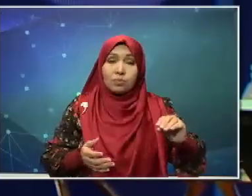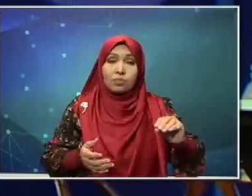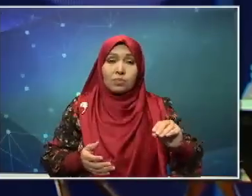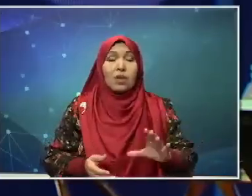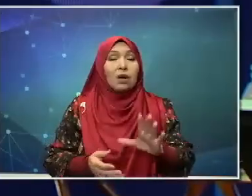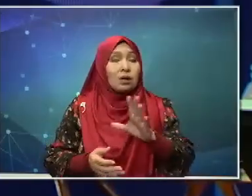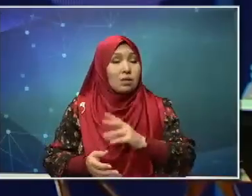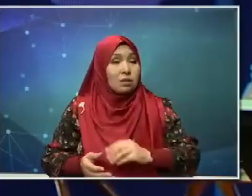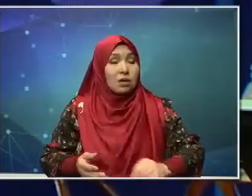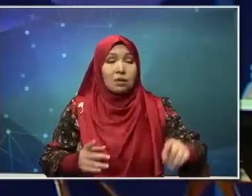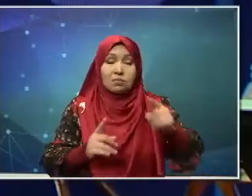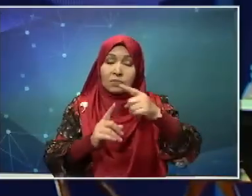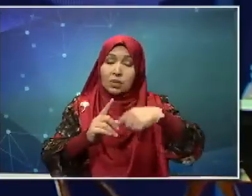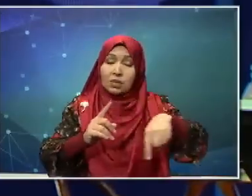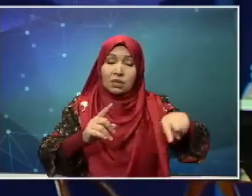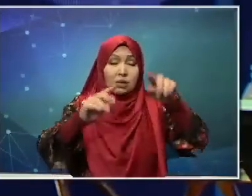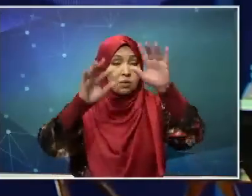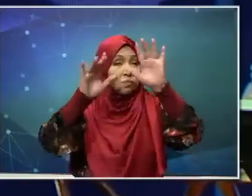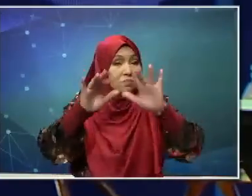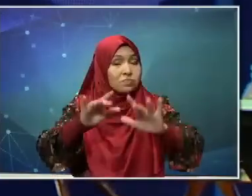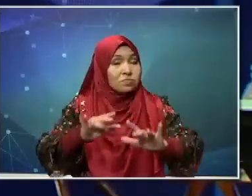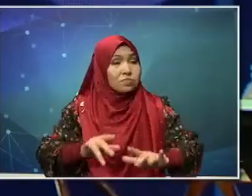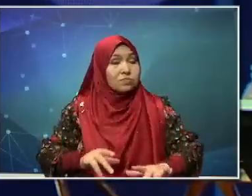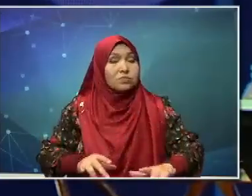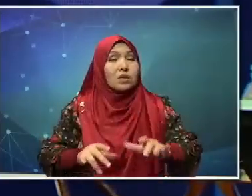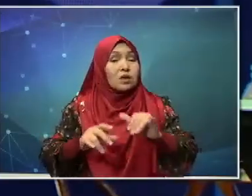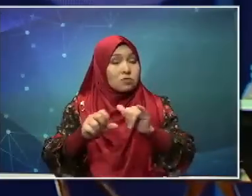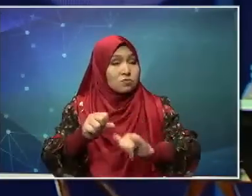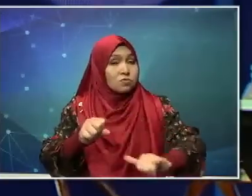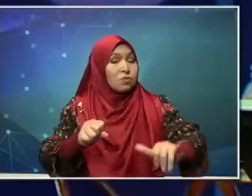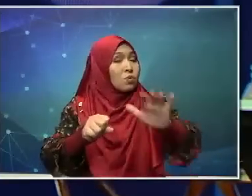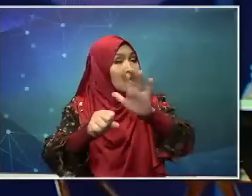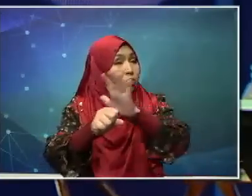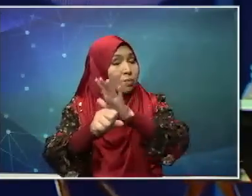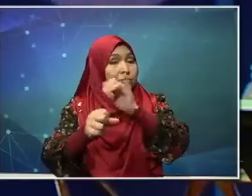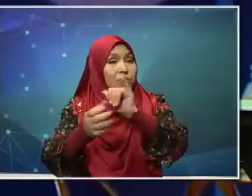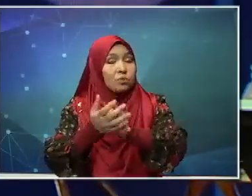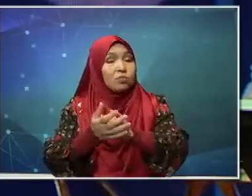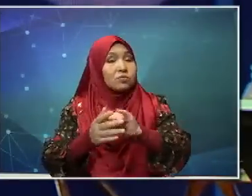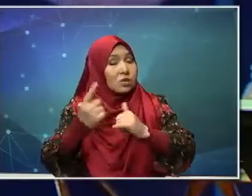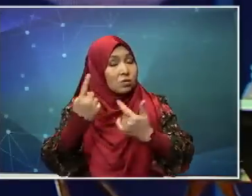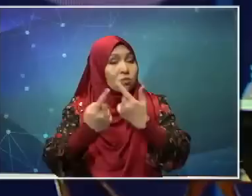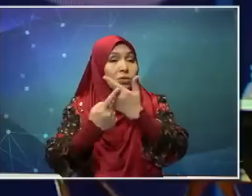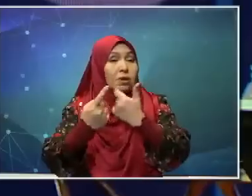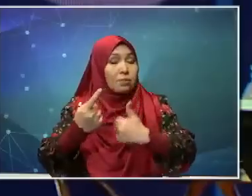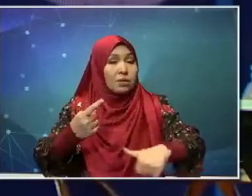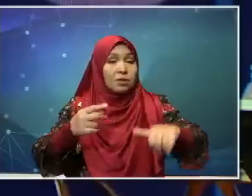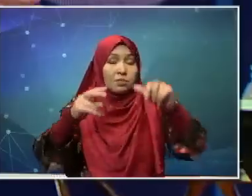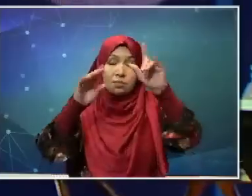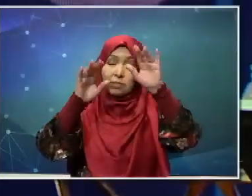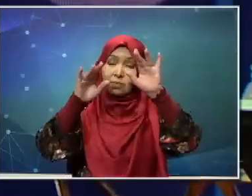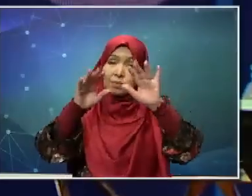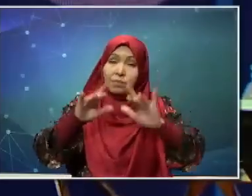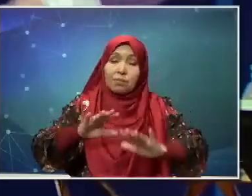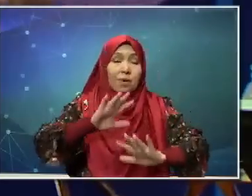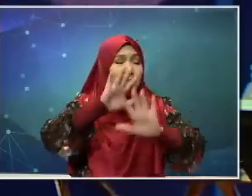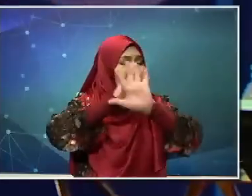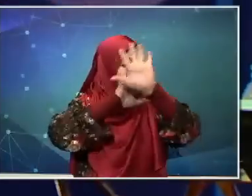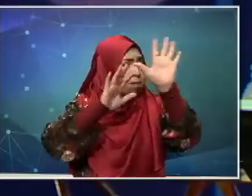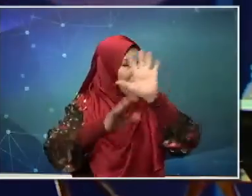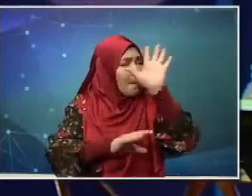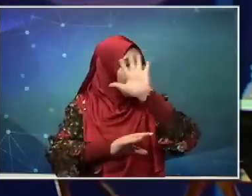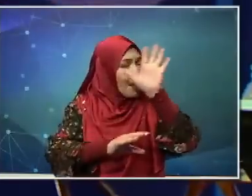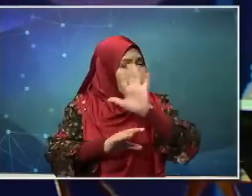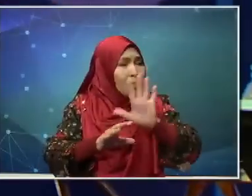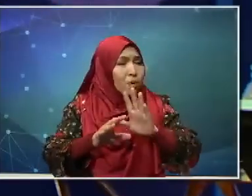bila hujan tersebut bila tidak diukur dengan betul cat turunnya itu satu kalau Coba bayangkan saja kalau jatuh on sebesar nih